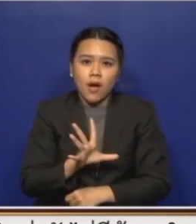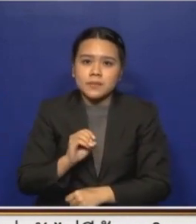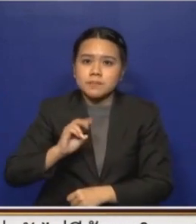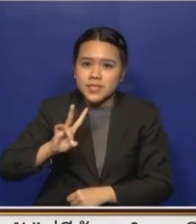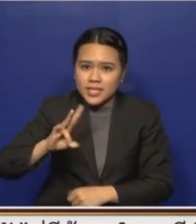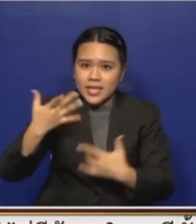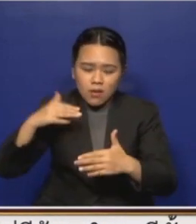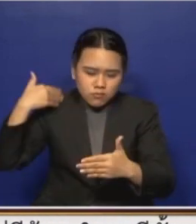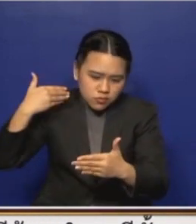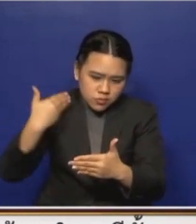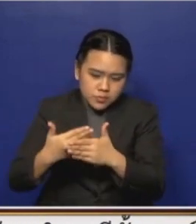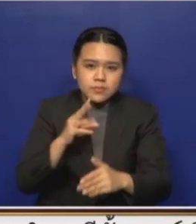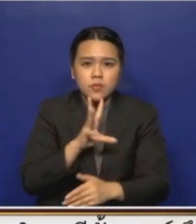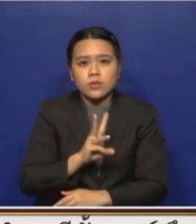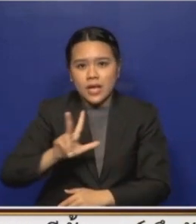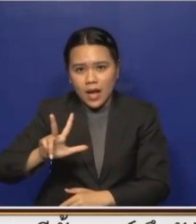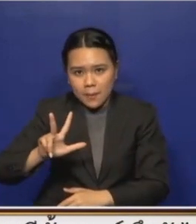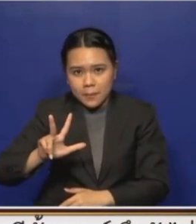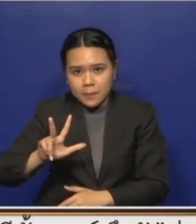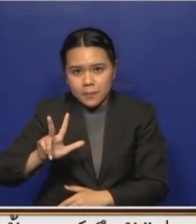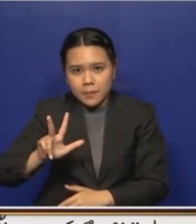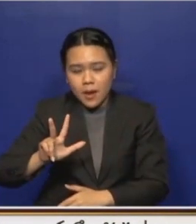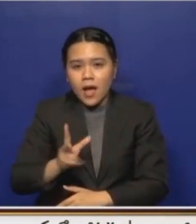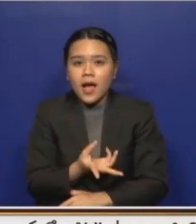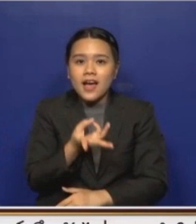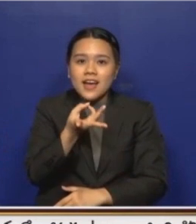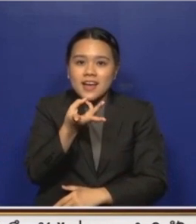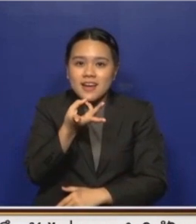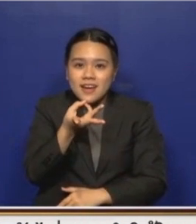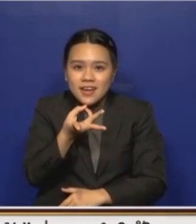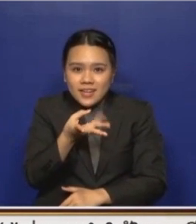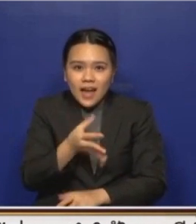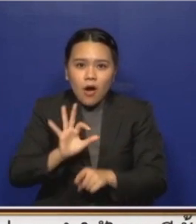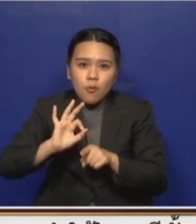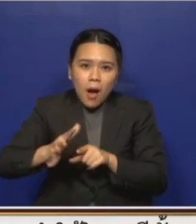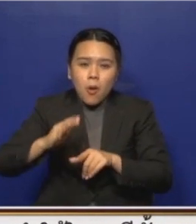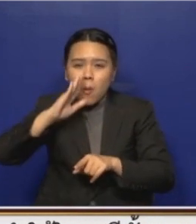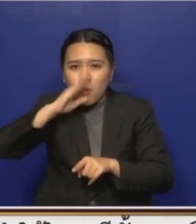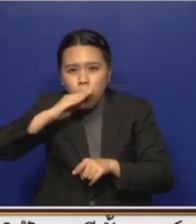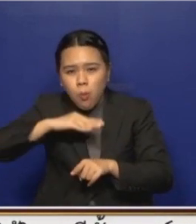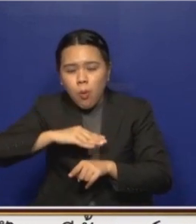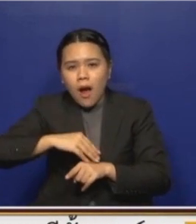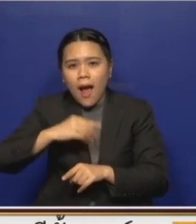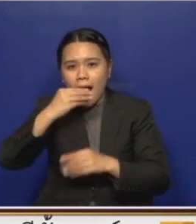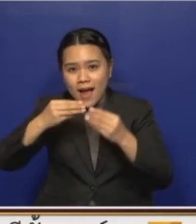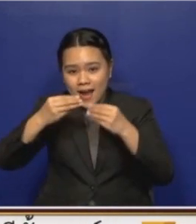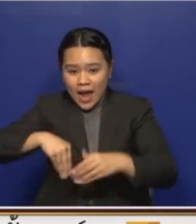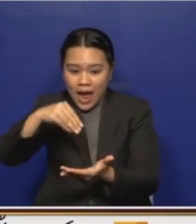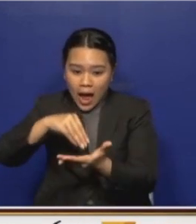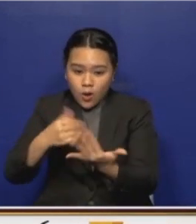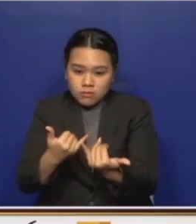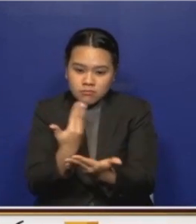ไม่ใช่อย่างนี้อย่างเดียวนะฮะก๋วยเตี๋ยวด้วยฮะส้มตำด้วยฮะทุกอย่างตรงนี้จึงเป็นที่มาของ